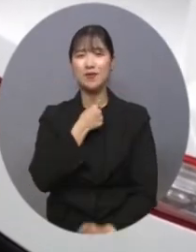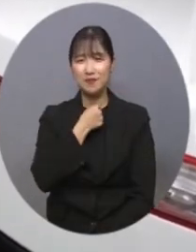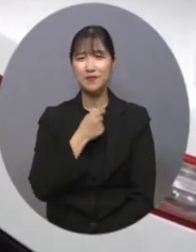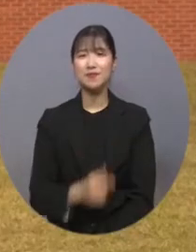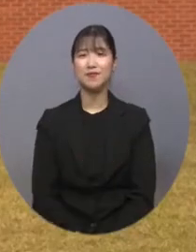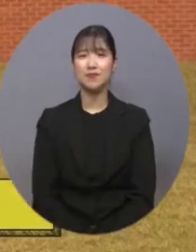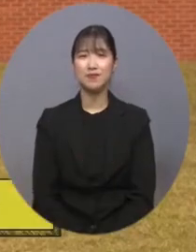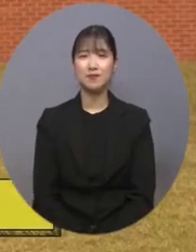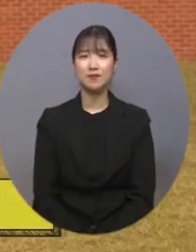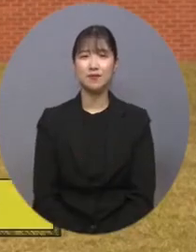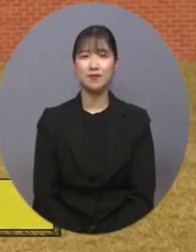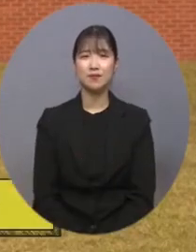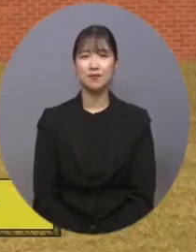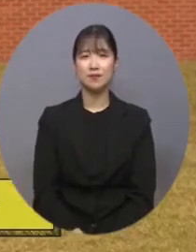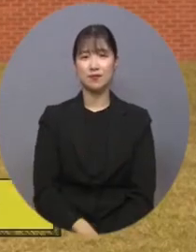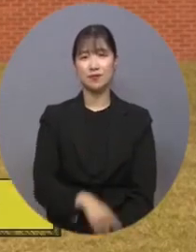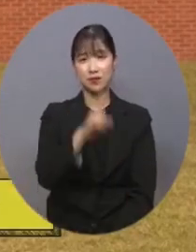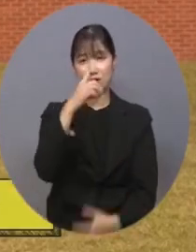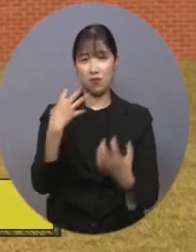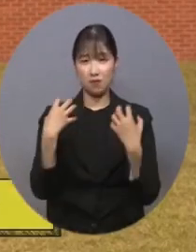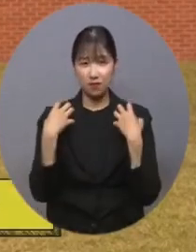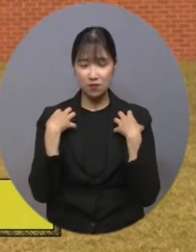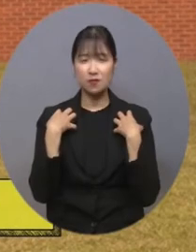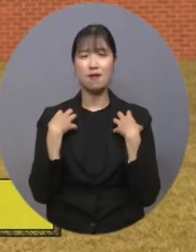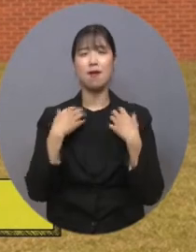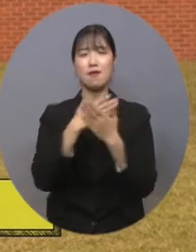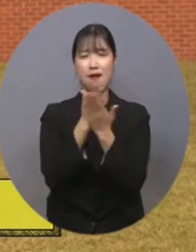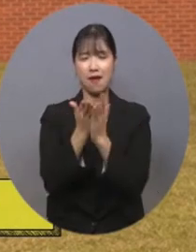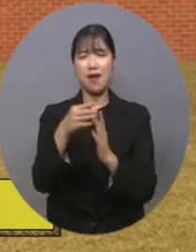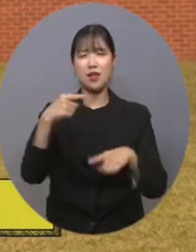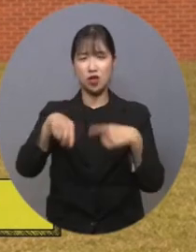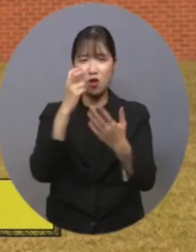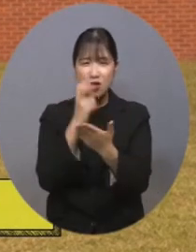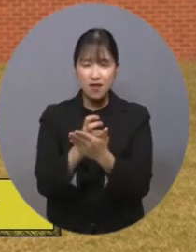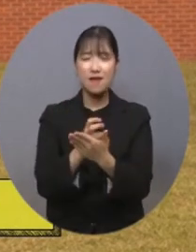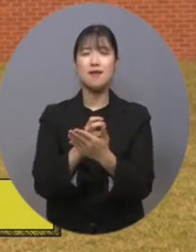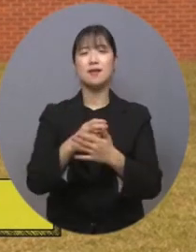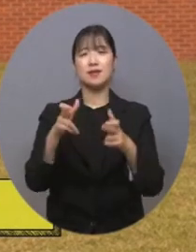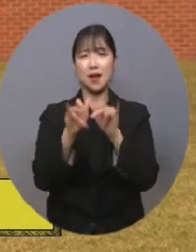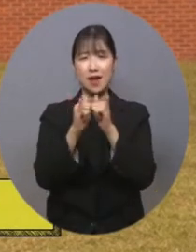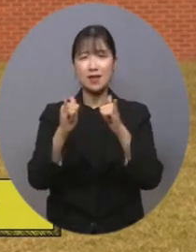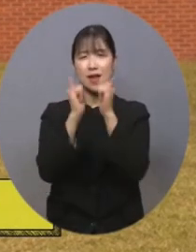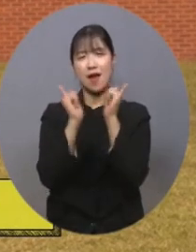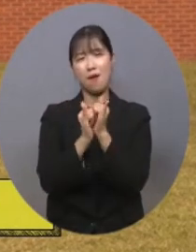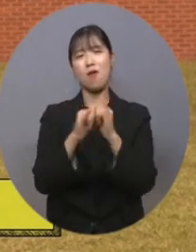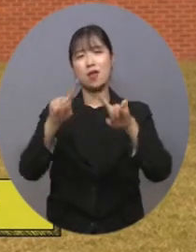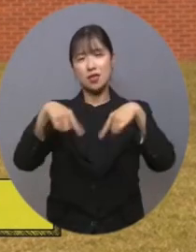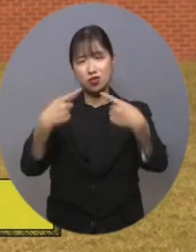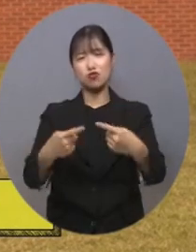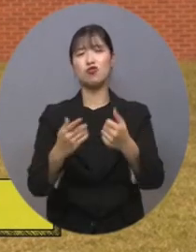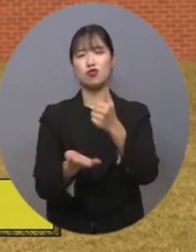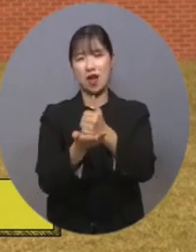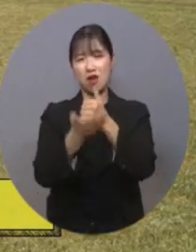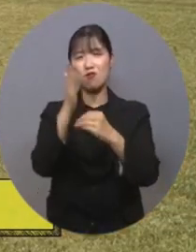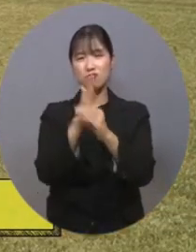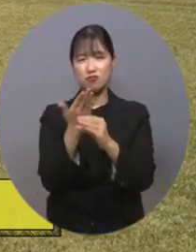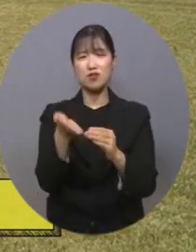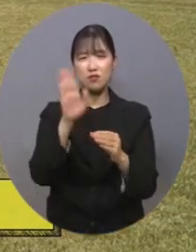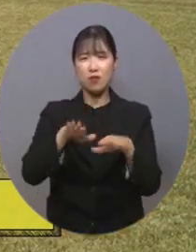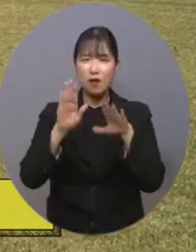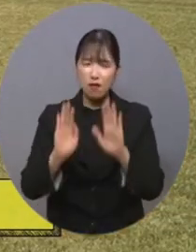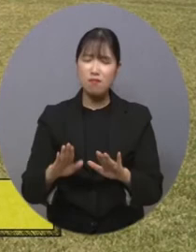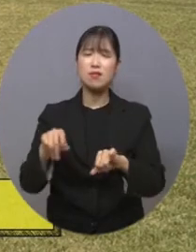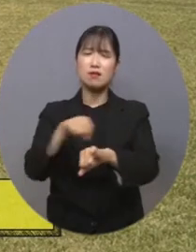바랍니다. 정부에서는 다양한 정책들로 장애인 사회 진출을 장려하고 있지만 지금은 특히나 장애인